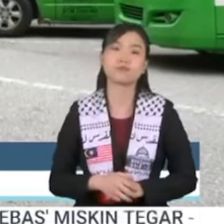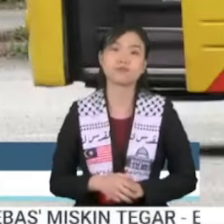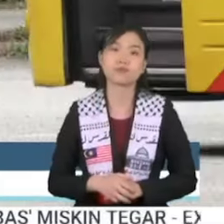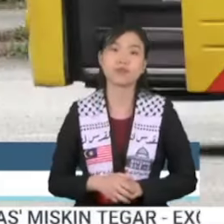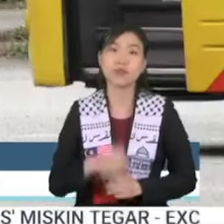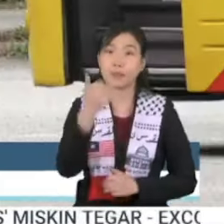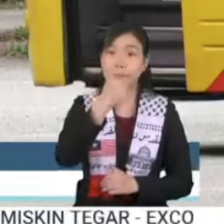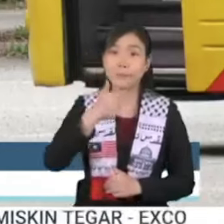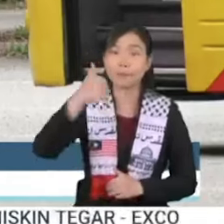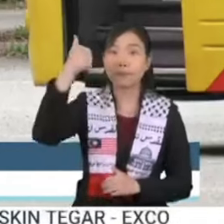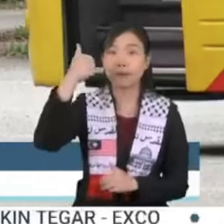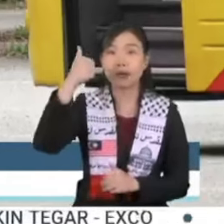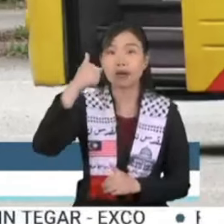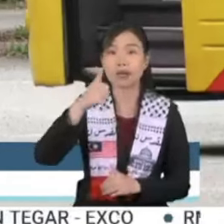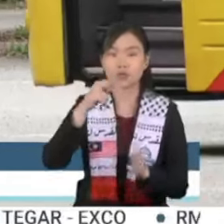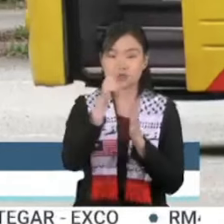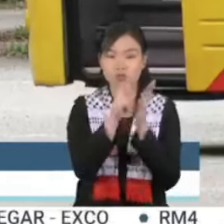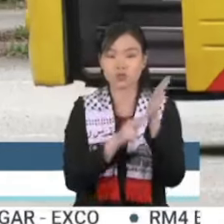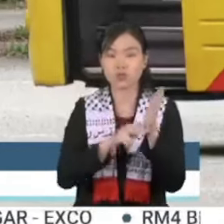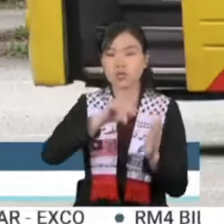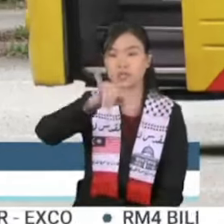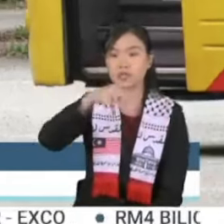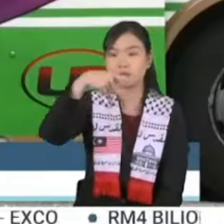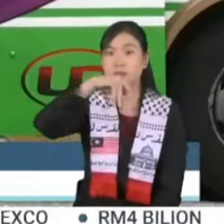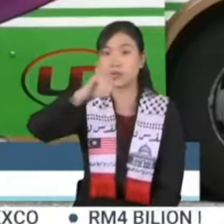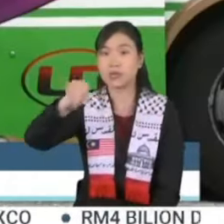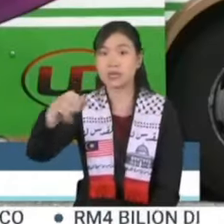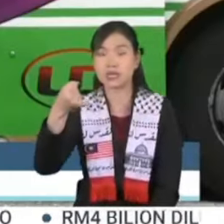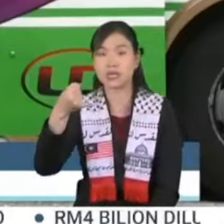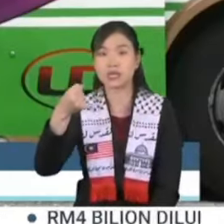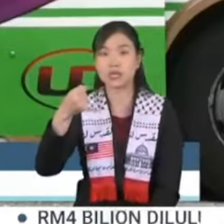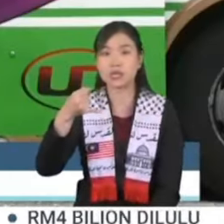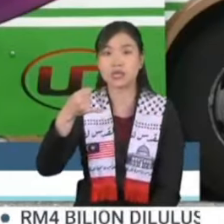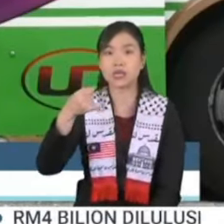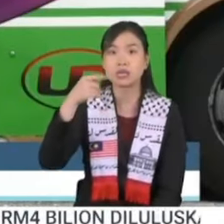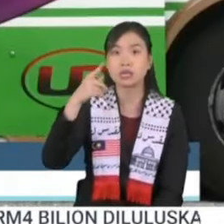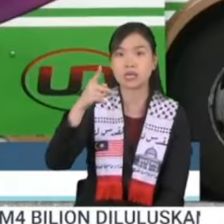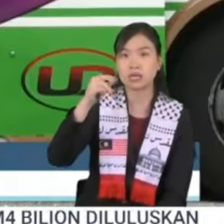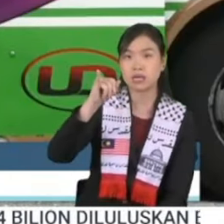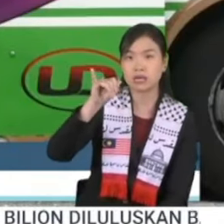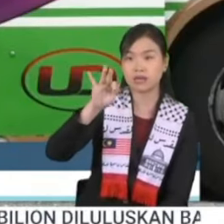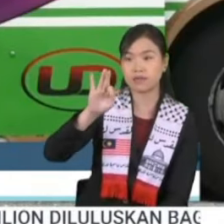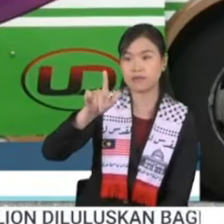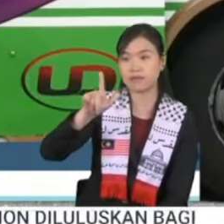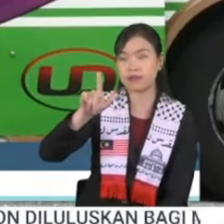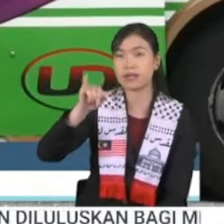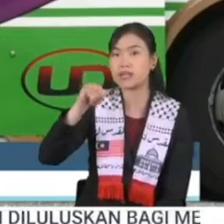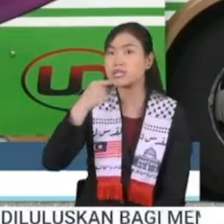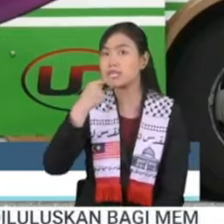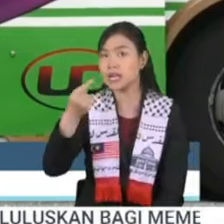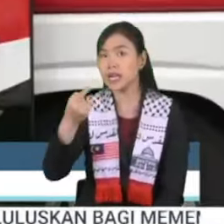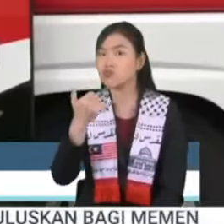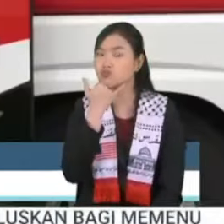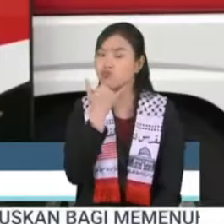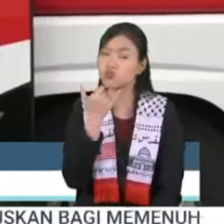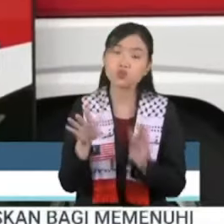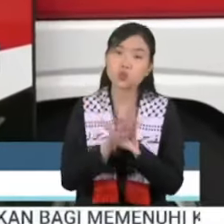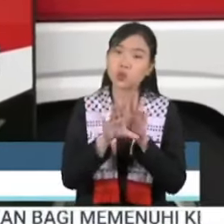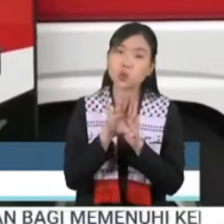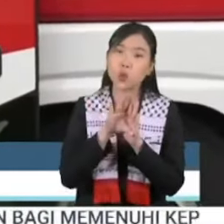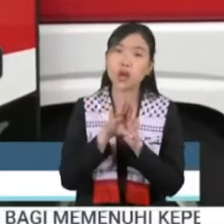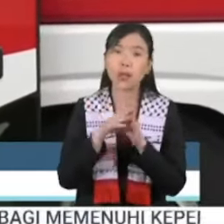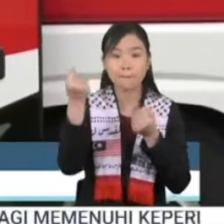Menurut pengarah kanan penguatkuasaan Undang-Undang JPJ Muhammad Kim Hassan, antara kesalahan termasuk pemandu tiada